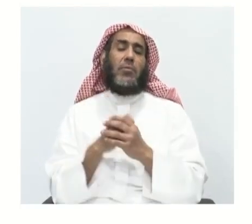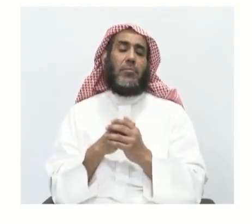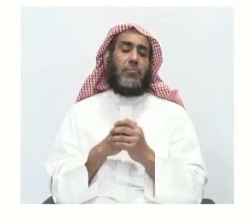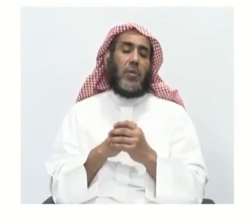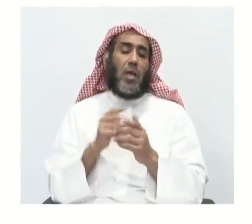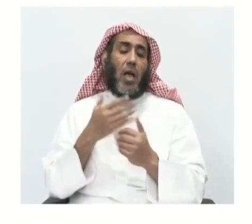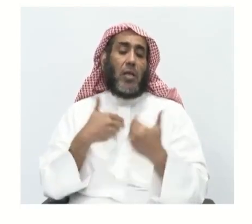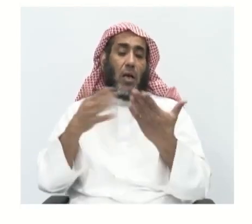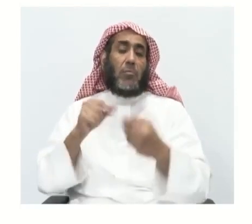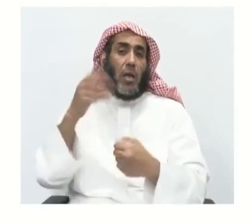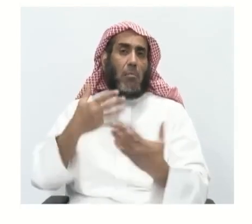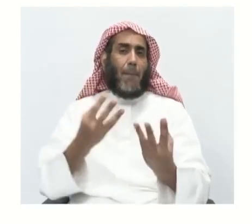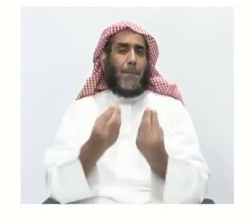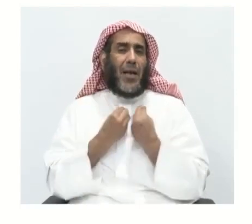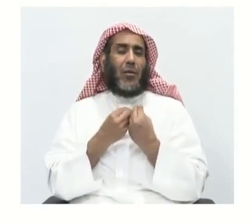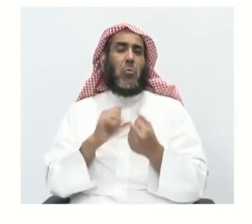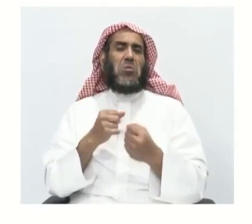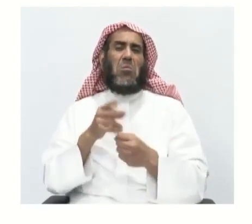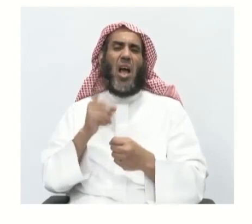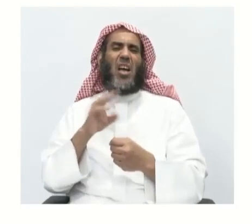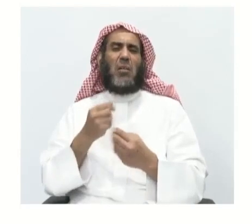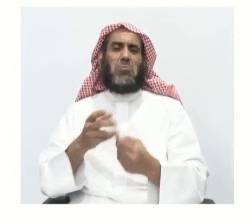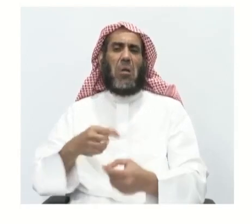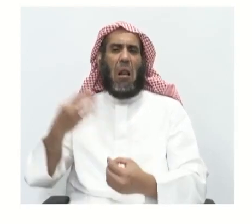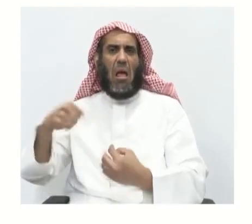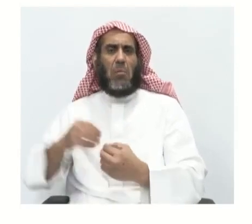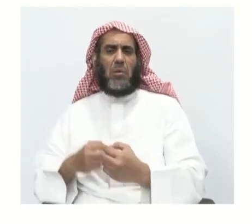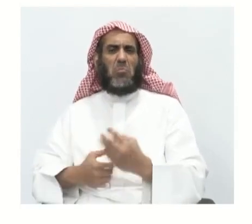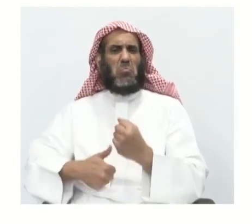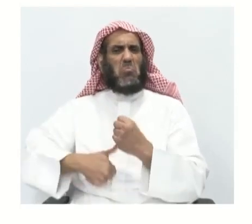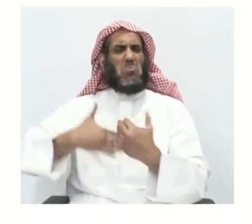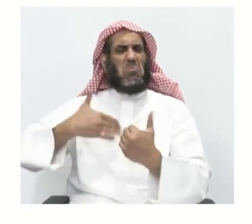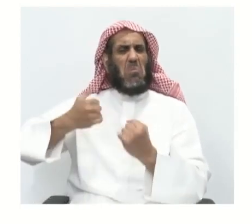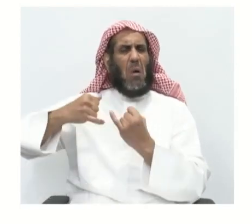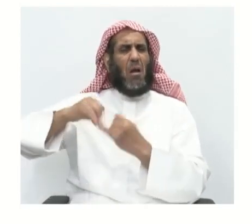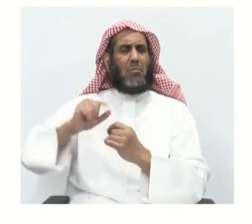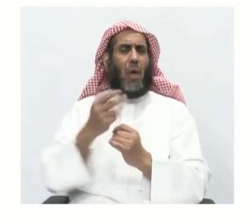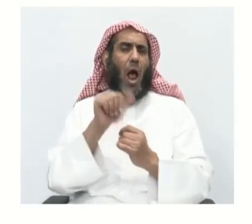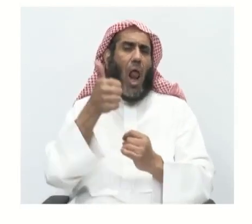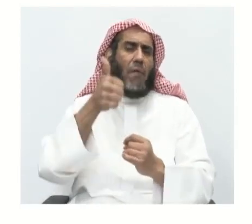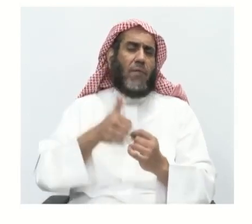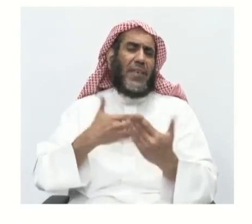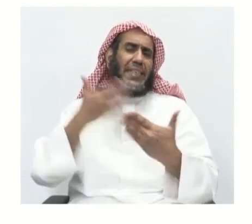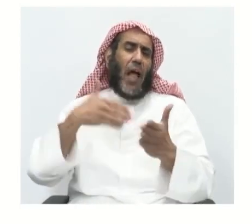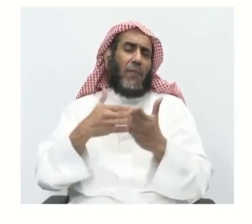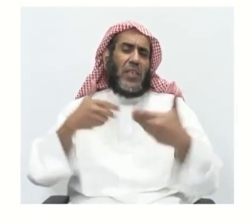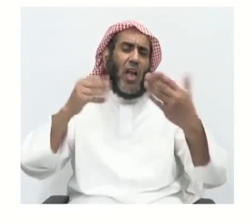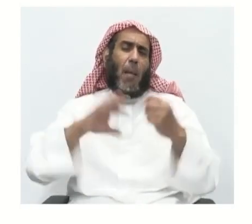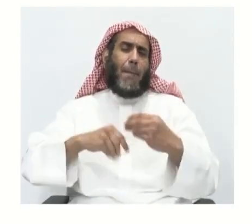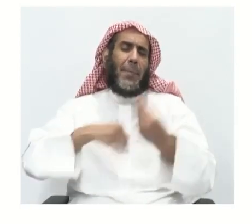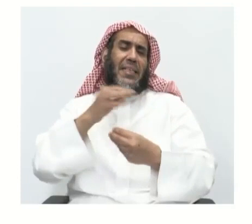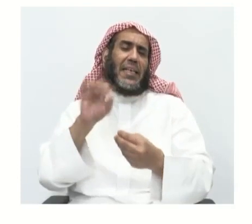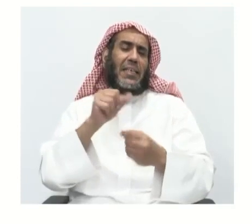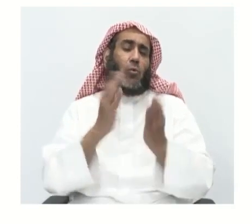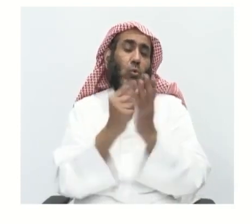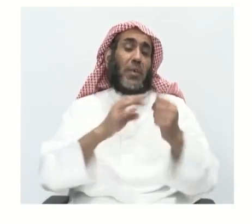اذا انت اكرمت الكريم ملكته وان انت اكرمت اللئيم تمردا لاحظوا الف اطلاق انا من بدل بالكتب الصحابه لم